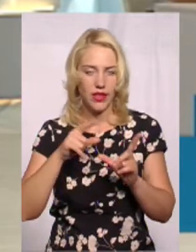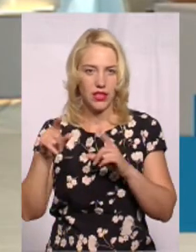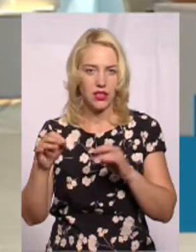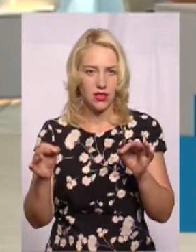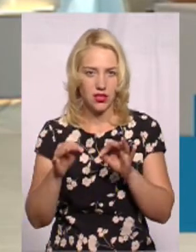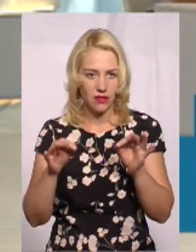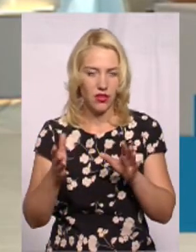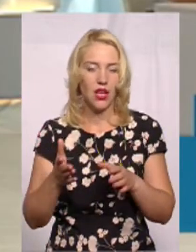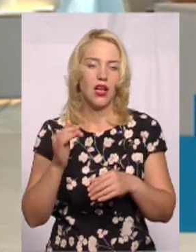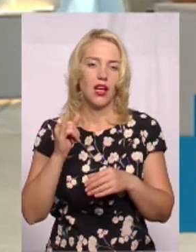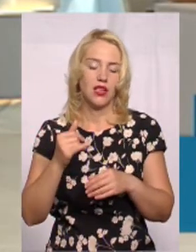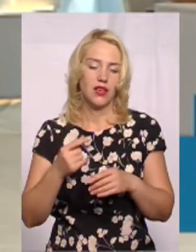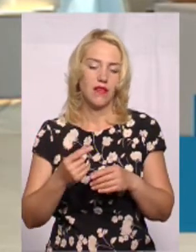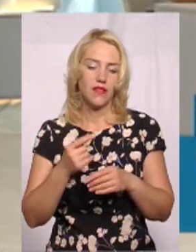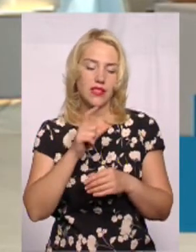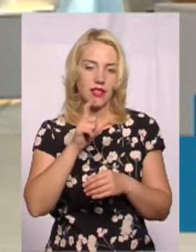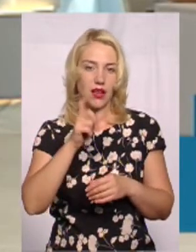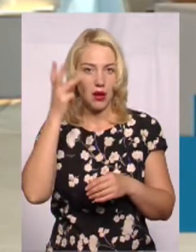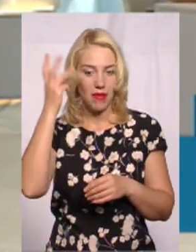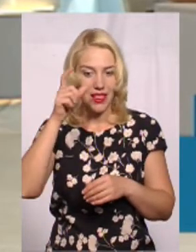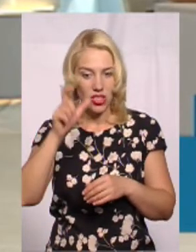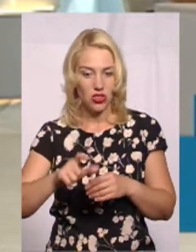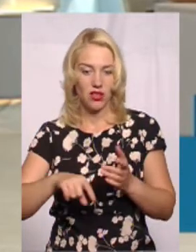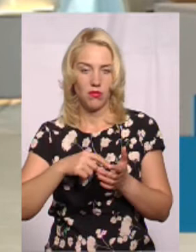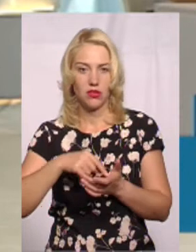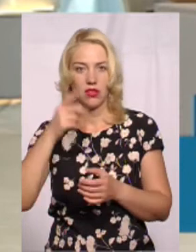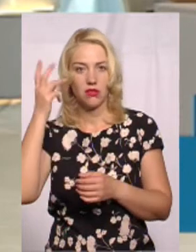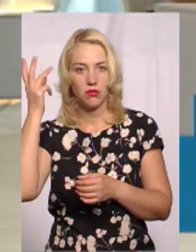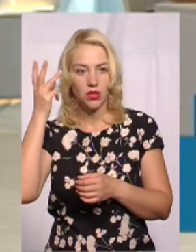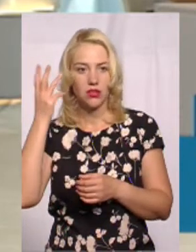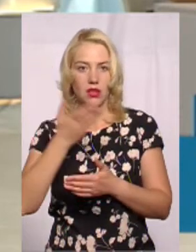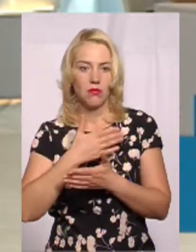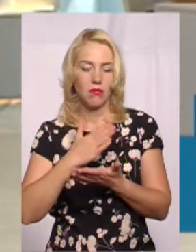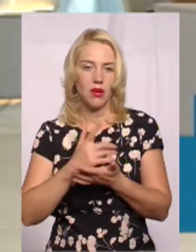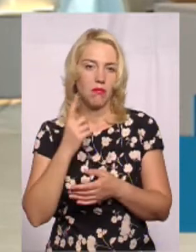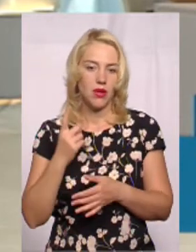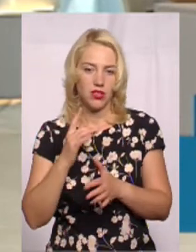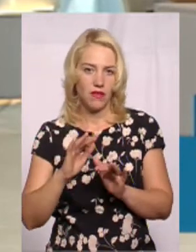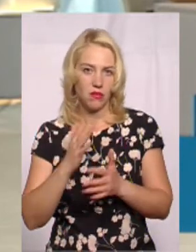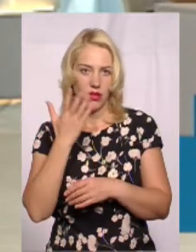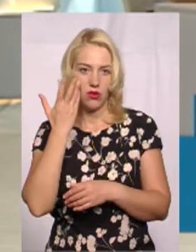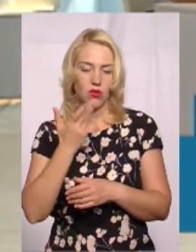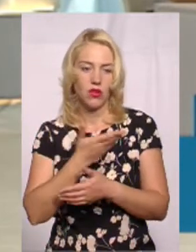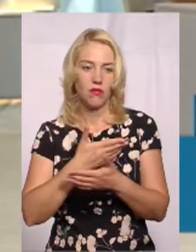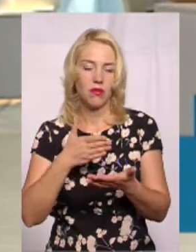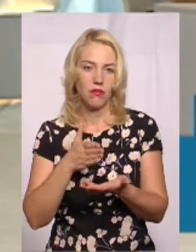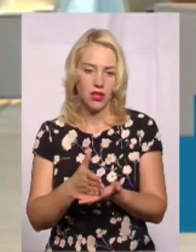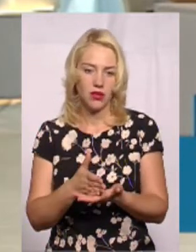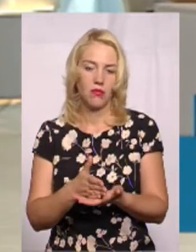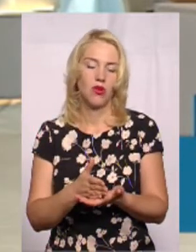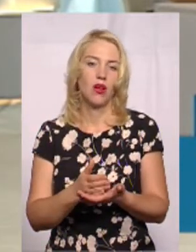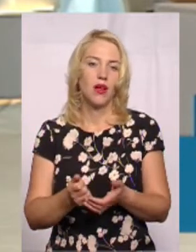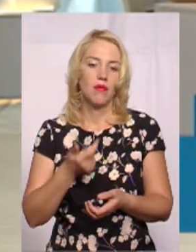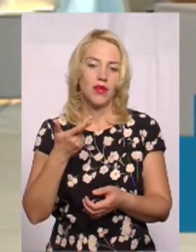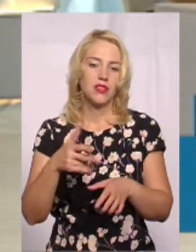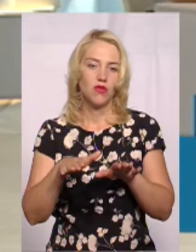власне з хмельничан, так, з міста Хмельницького, це ми маємо перший випадок, коли ми маємо призове місце